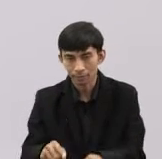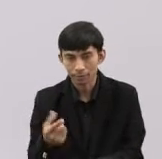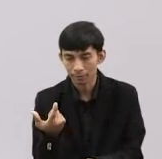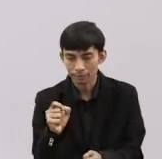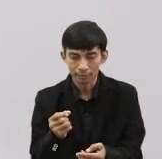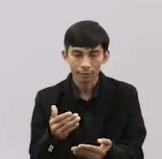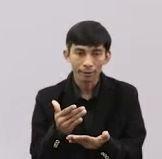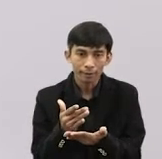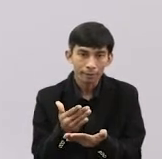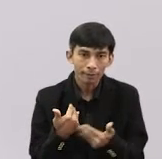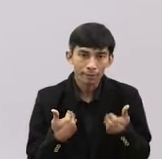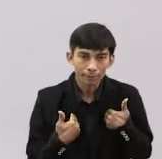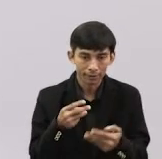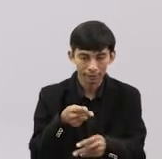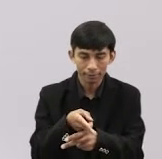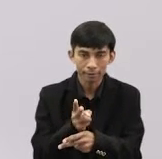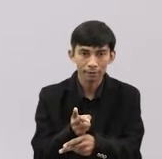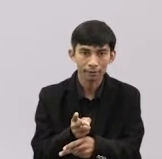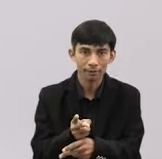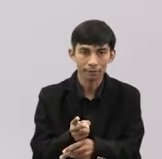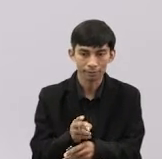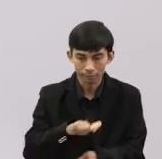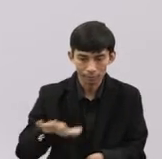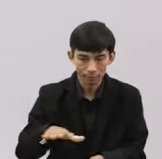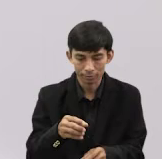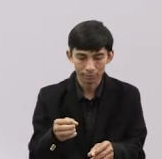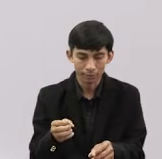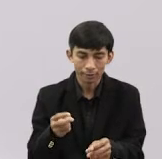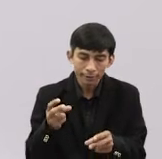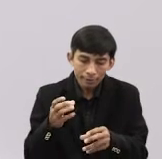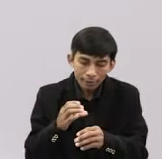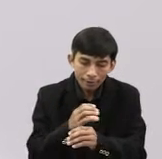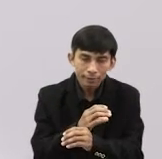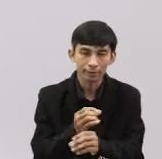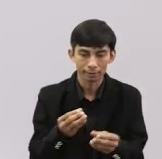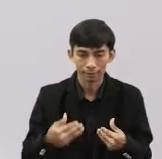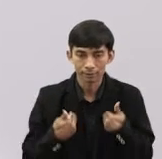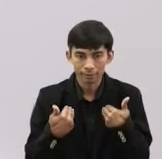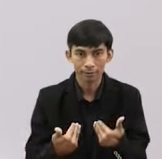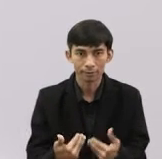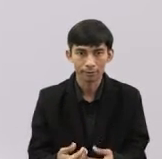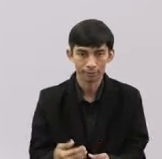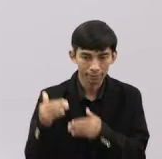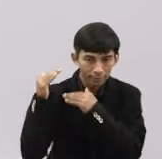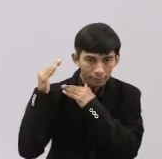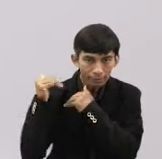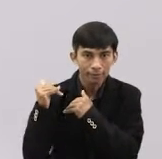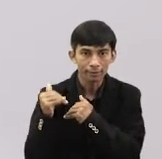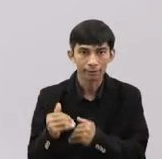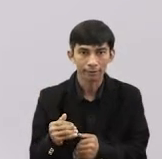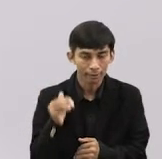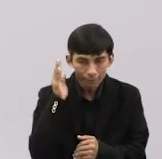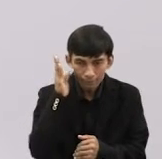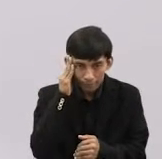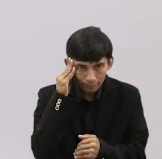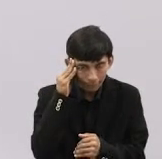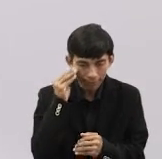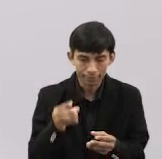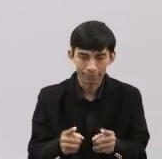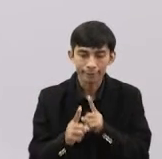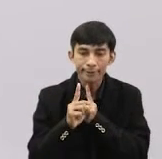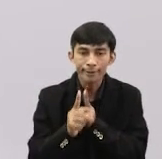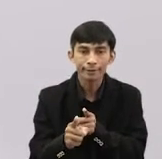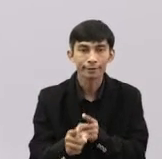miên chảy, ta con trở kẹt ở nhiệt đôi mà đấy. Nè cụ sẵn khâm hai con nâng chám hai con ai trả lời bà nè con